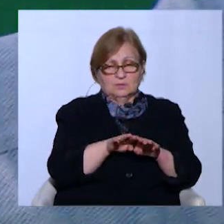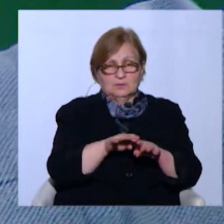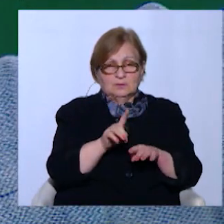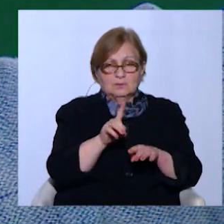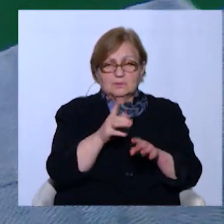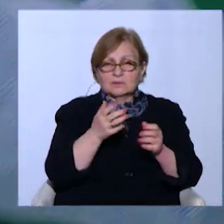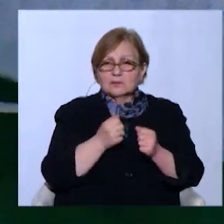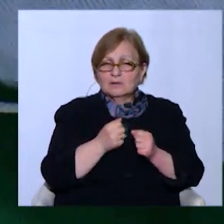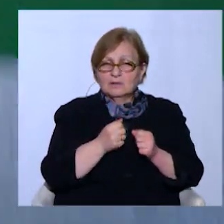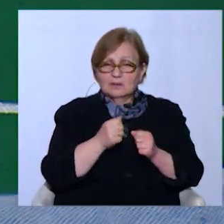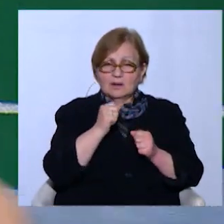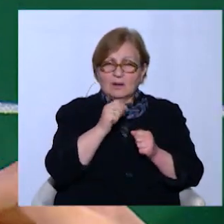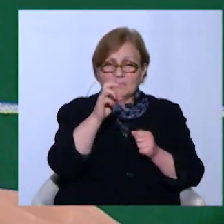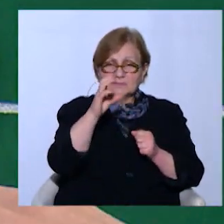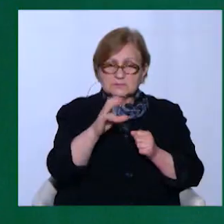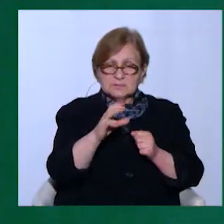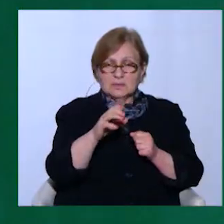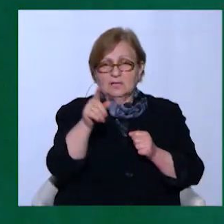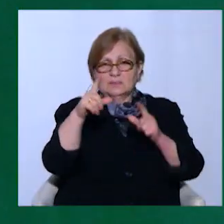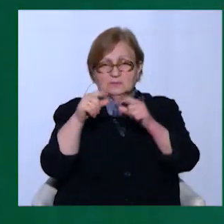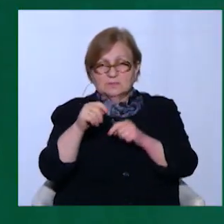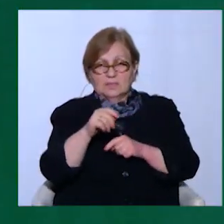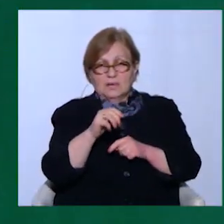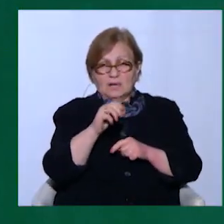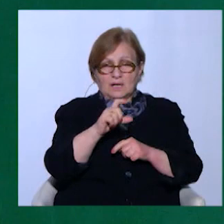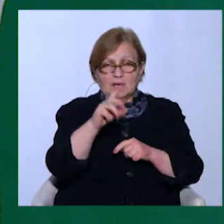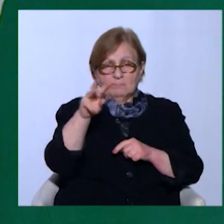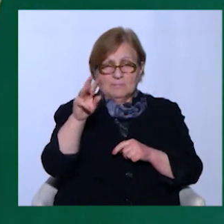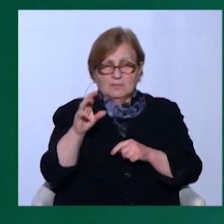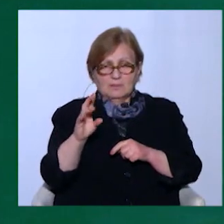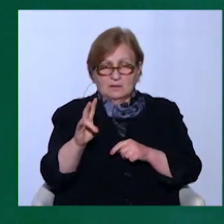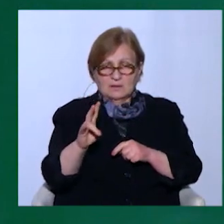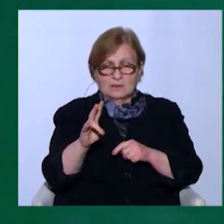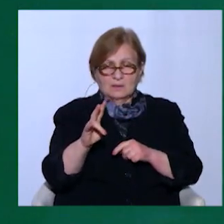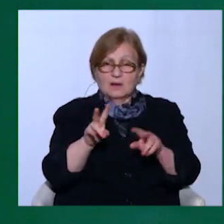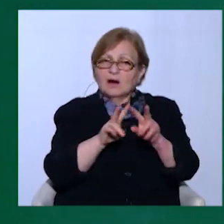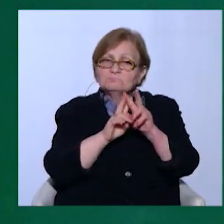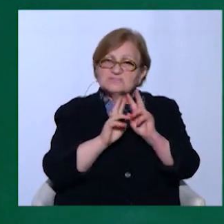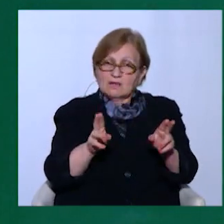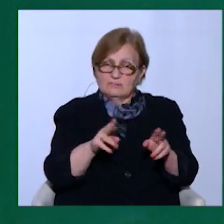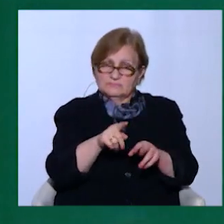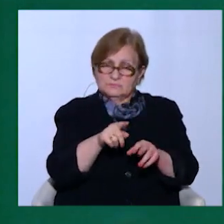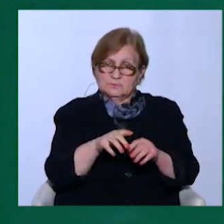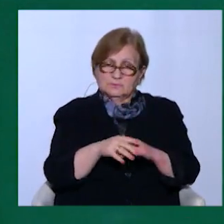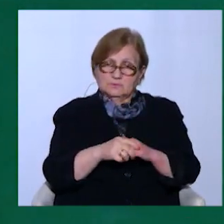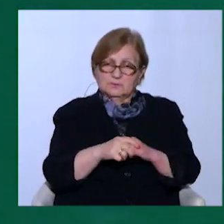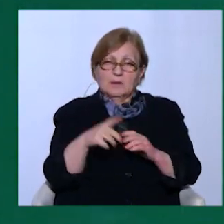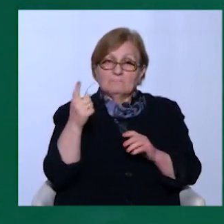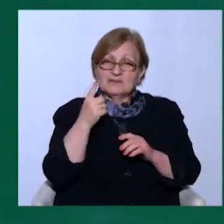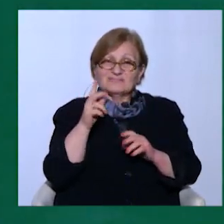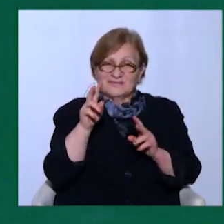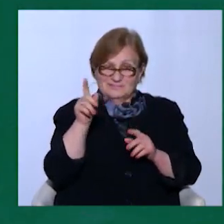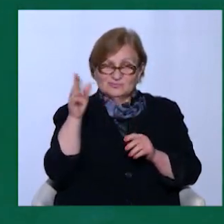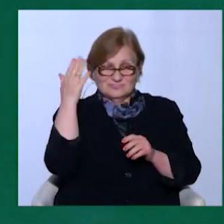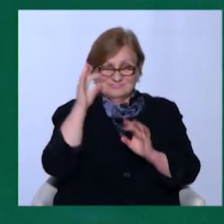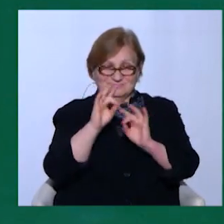მივიღეთ? სამკუთხედი ABC და სამკუთხედი EMN არის მსგავსი სამკუთხედების მსგავსების პირველი ნიშნით.